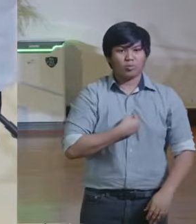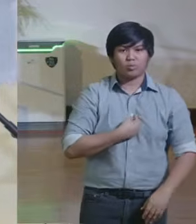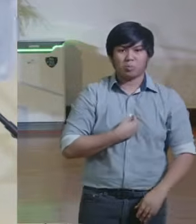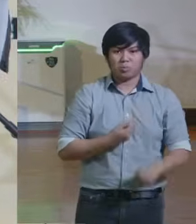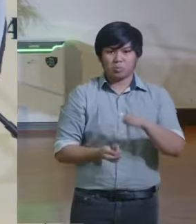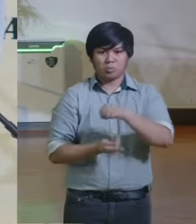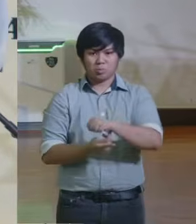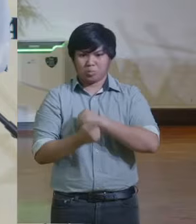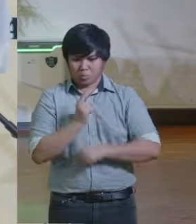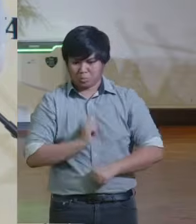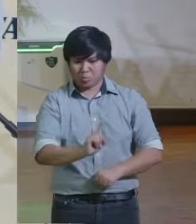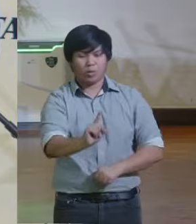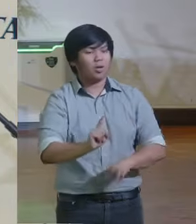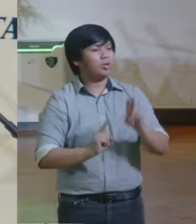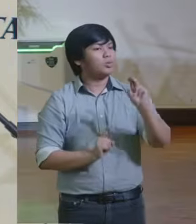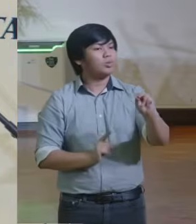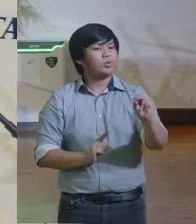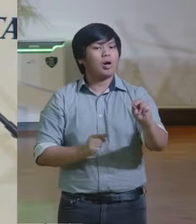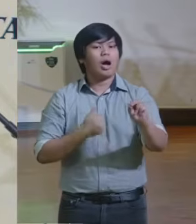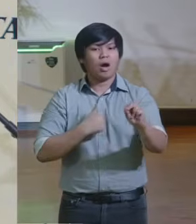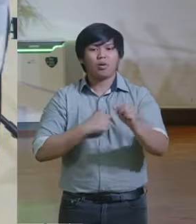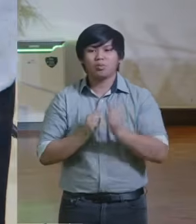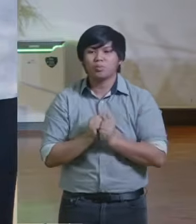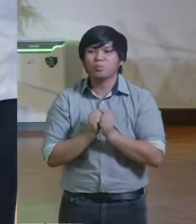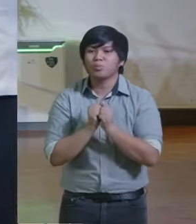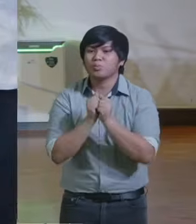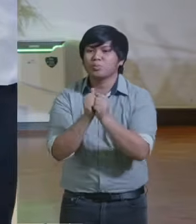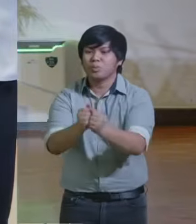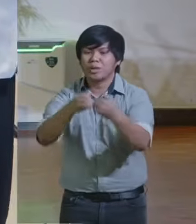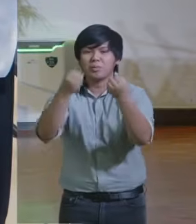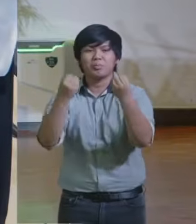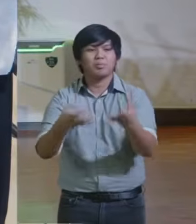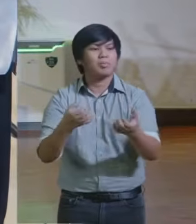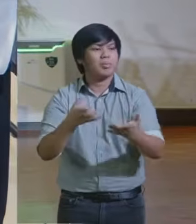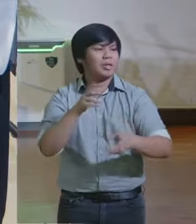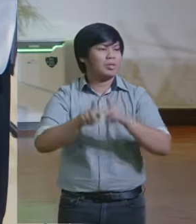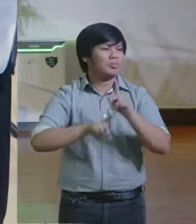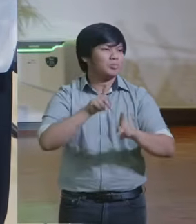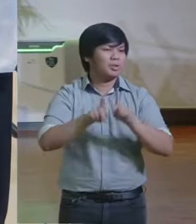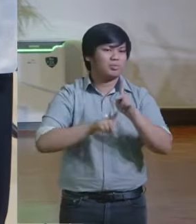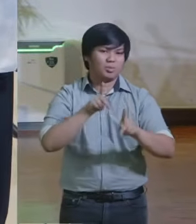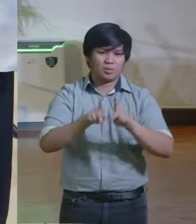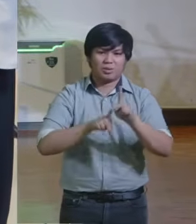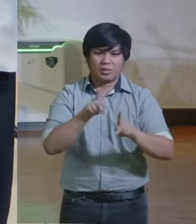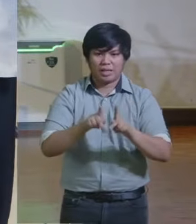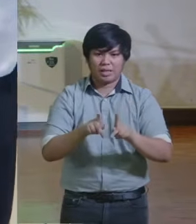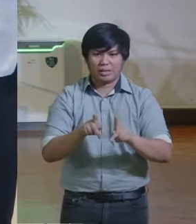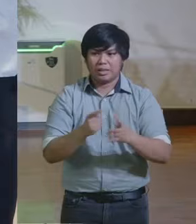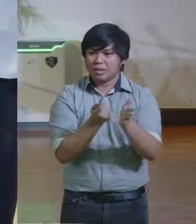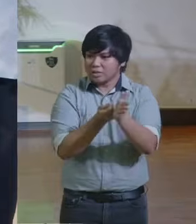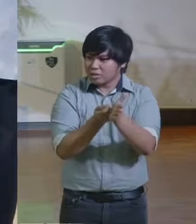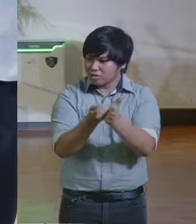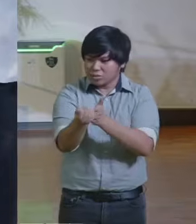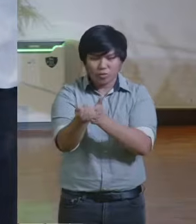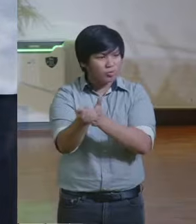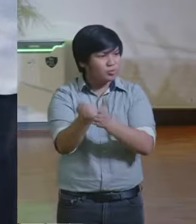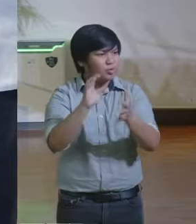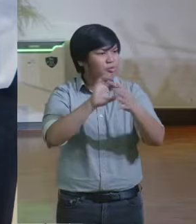are with me, ang sinasabi ko mga kapatid, ang sinasabi niya dito ay yung katotohanan na